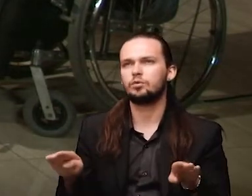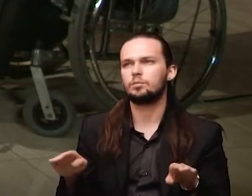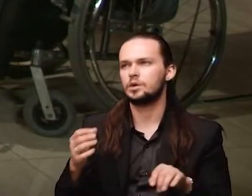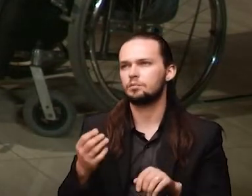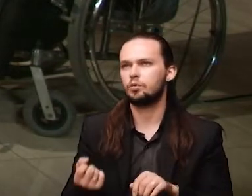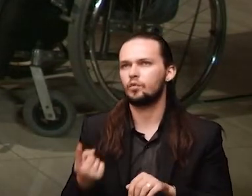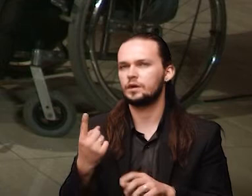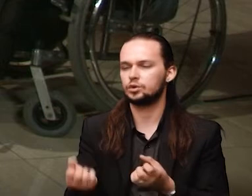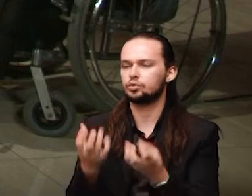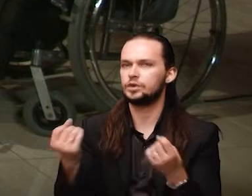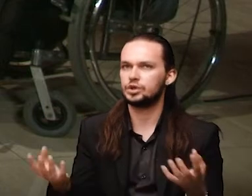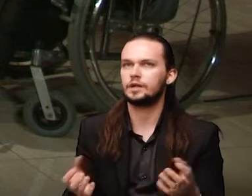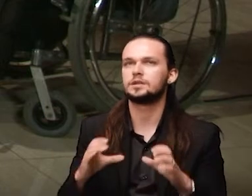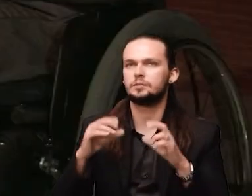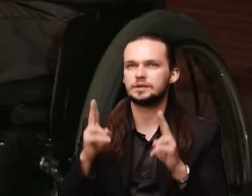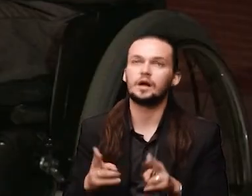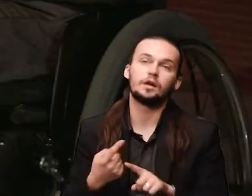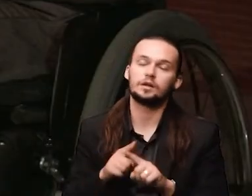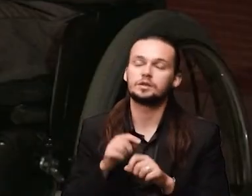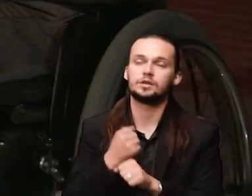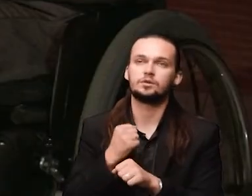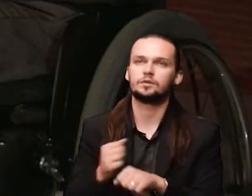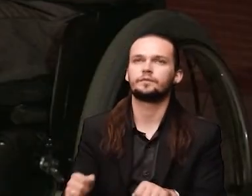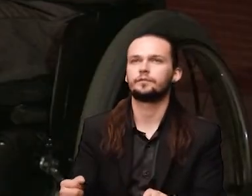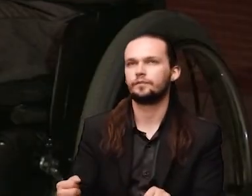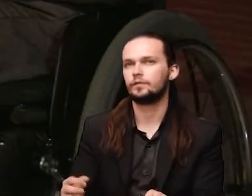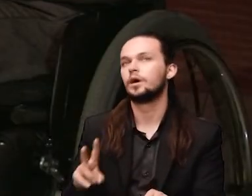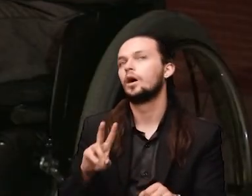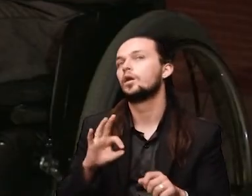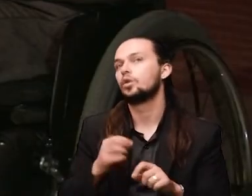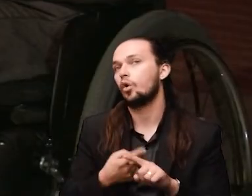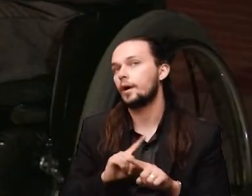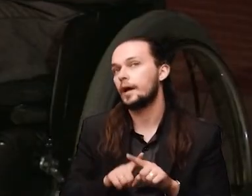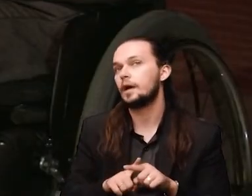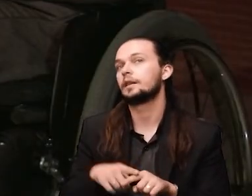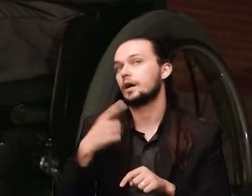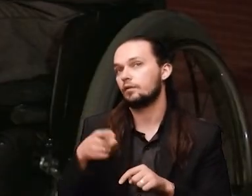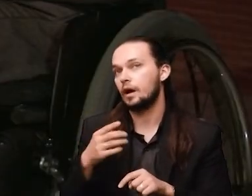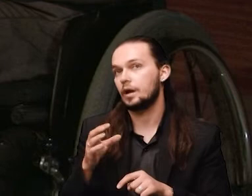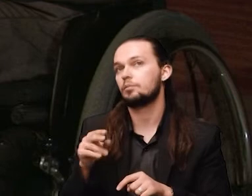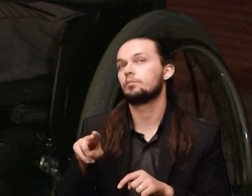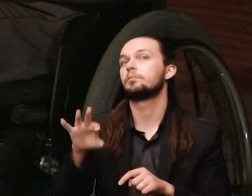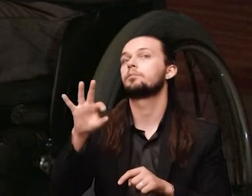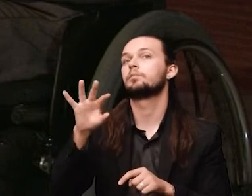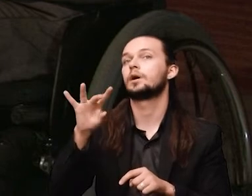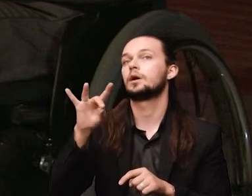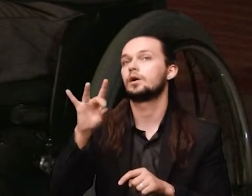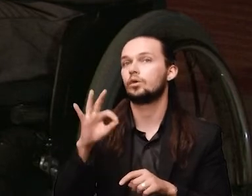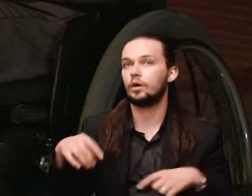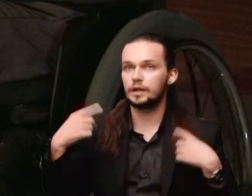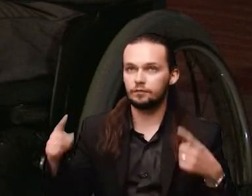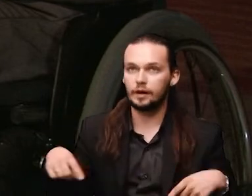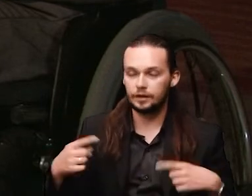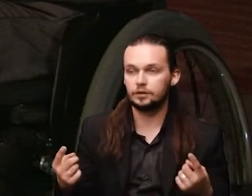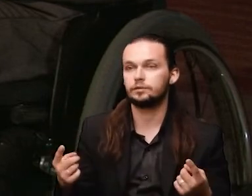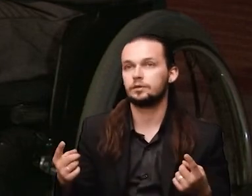такое тактильное освещение специально, вот у них это, им это делают, да, вот хорошо. Тоже рельефная плитка. Но это мы говорим про инвалидов на колясках простых.